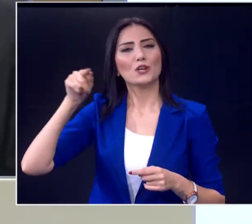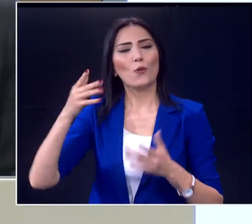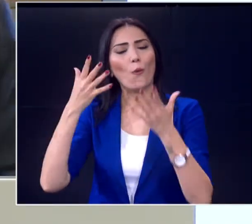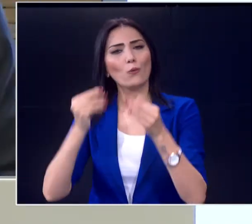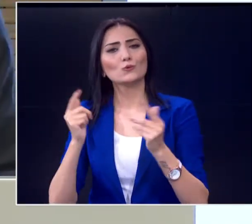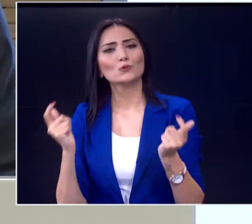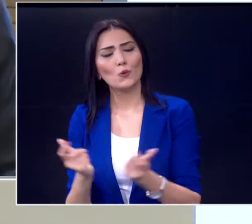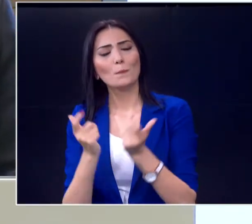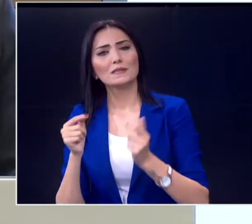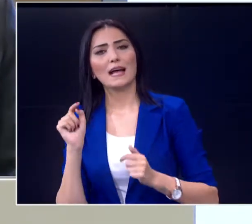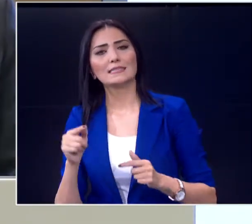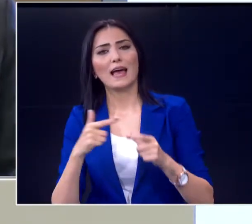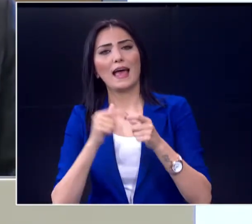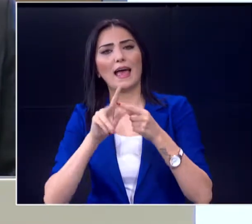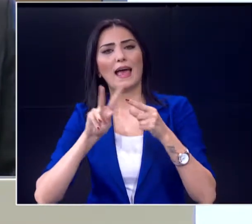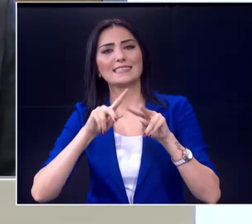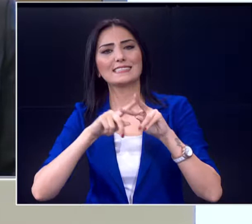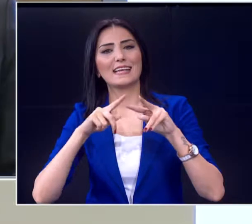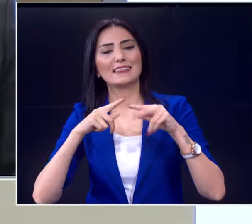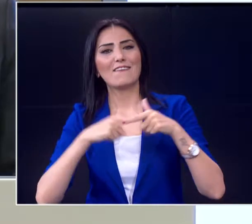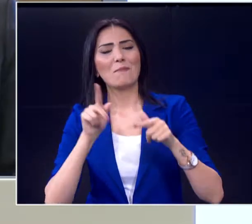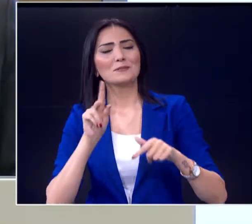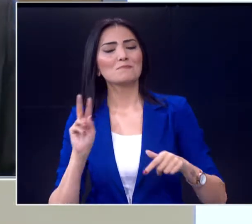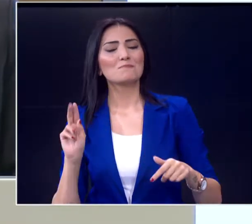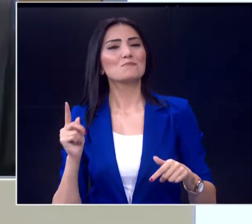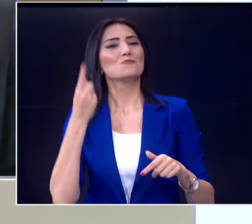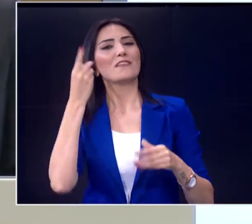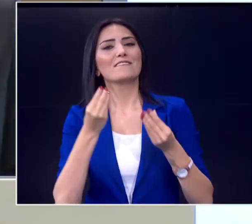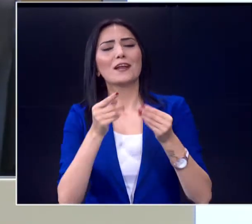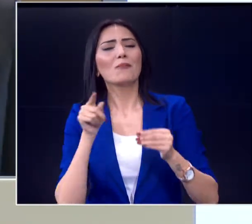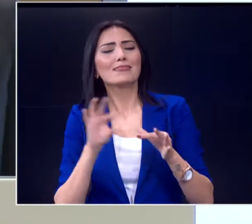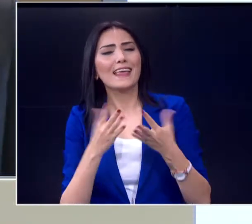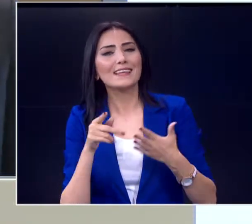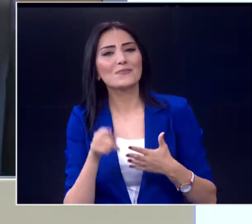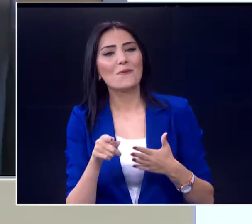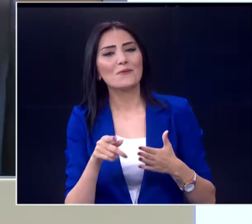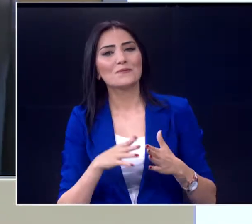toplantıda esnafa bir müjde verildi. Neydi o müjde?